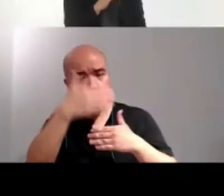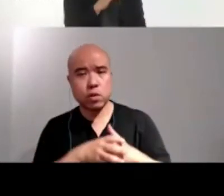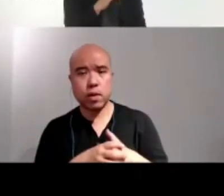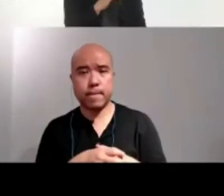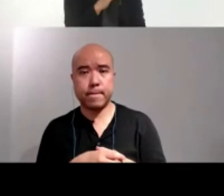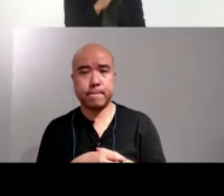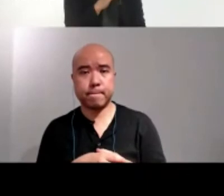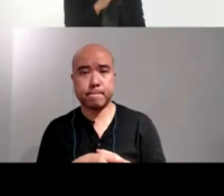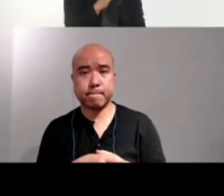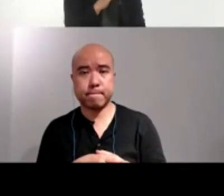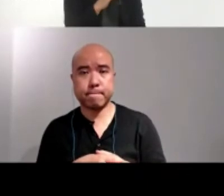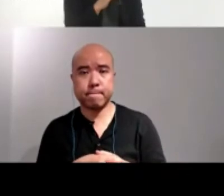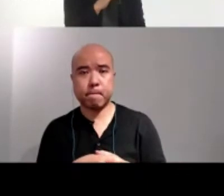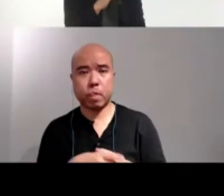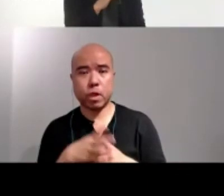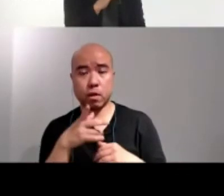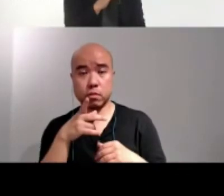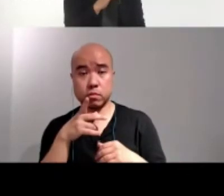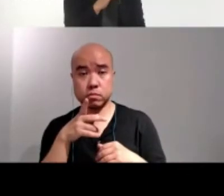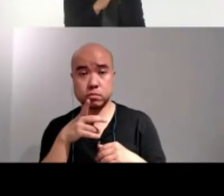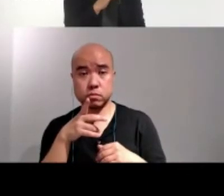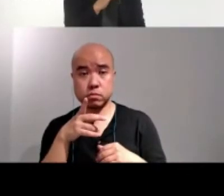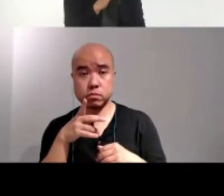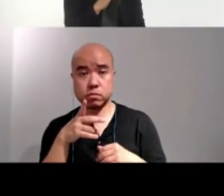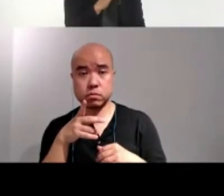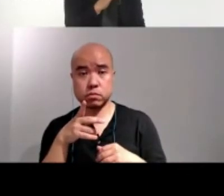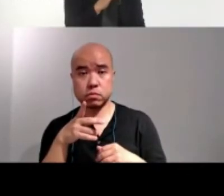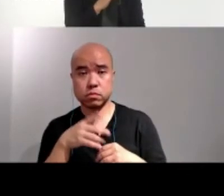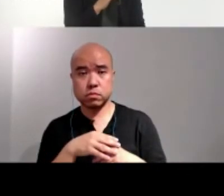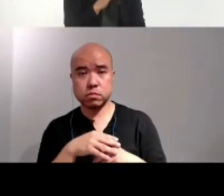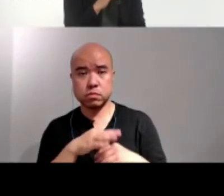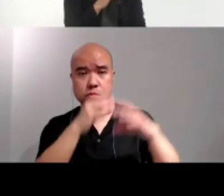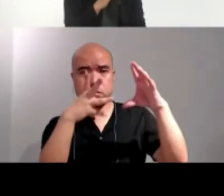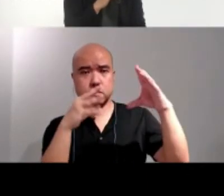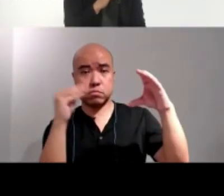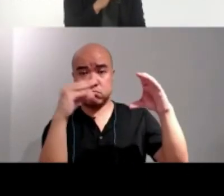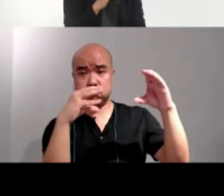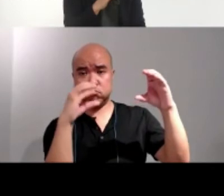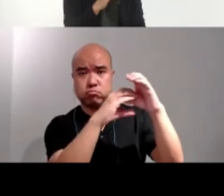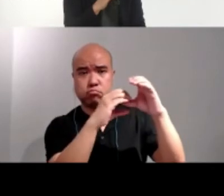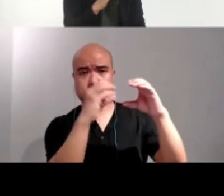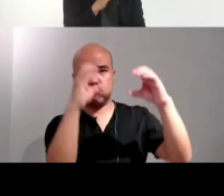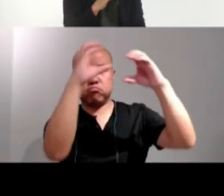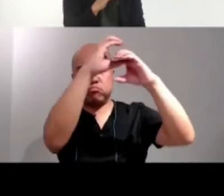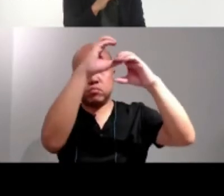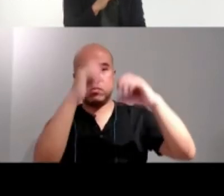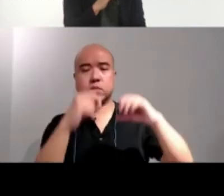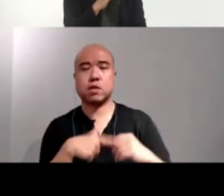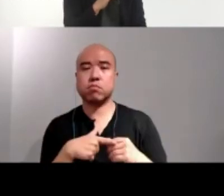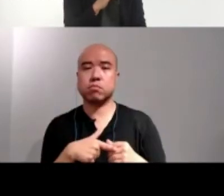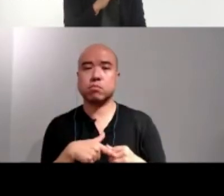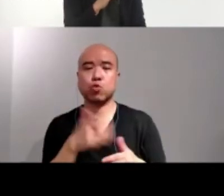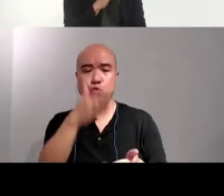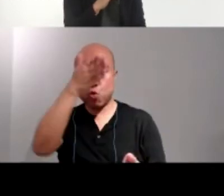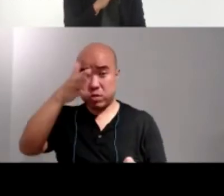特別是插入了很多不同的一些很蚊型的一些單位，我們統稱它叫做劏房。